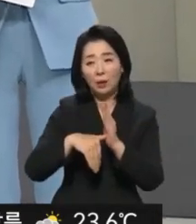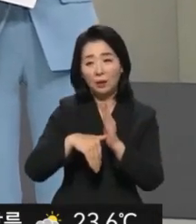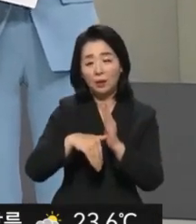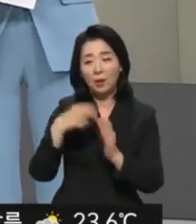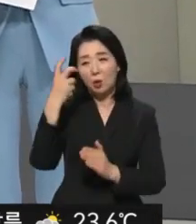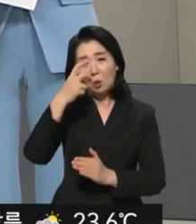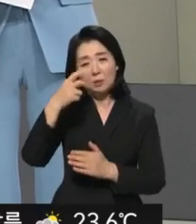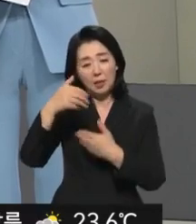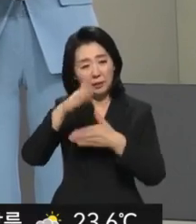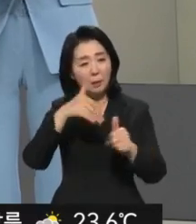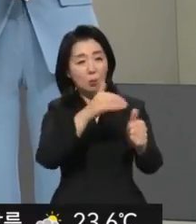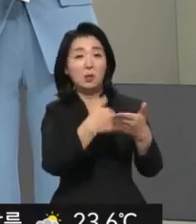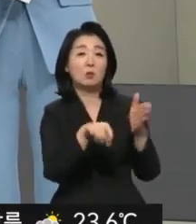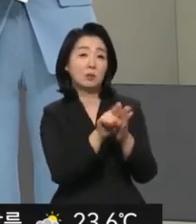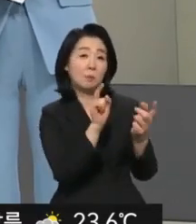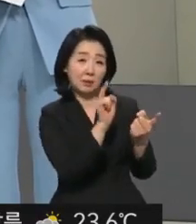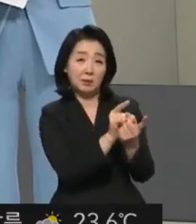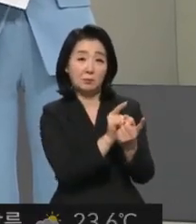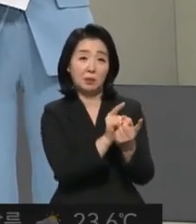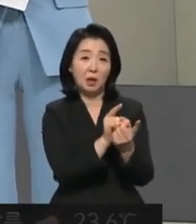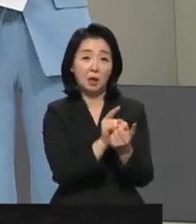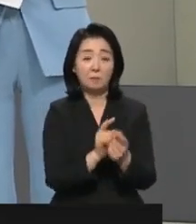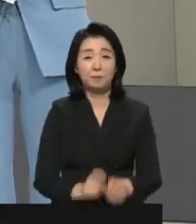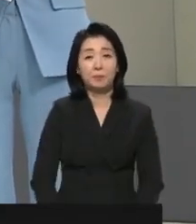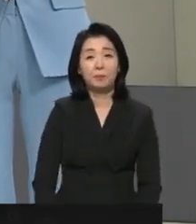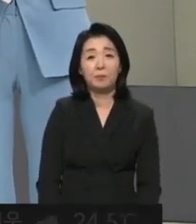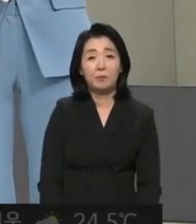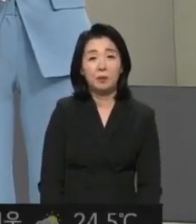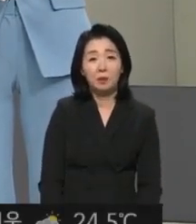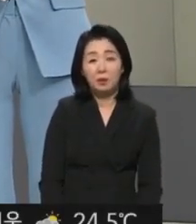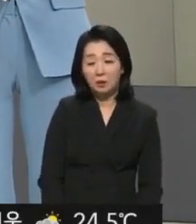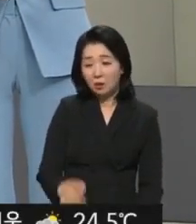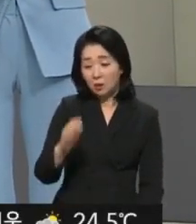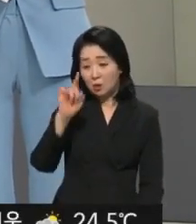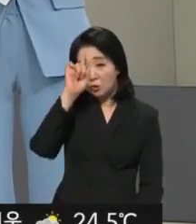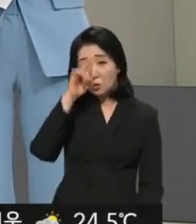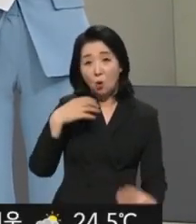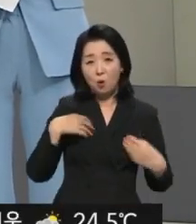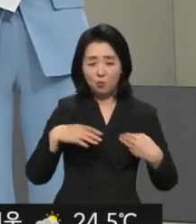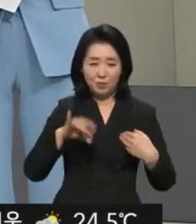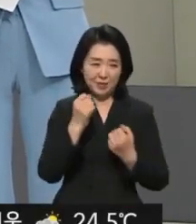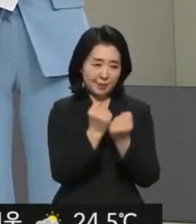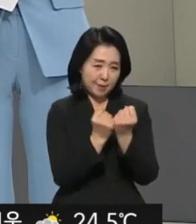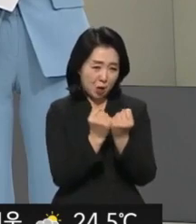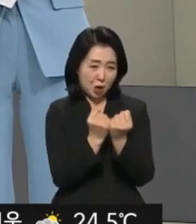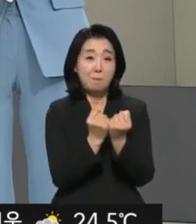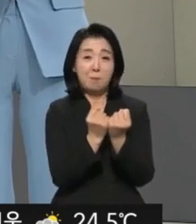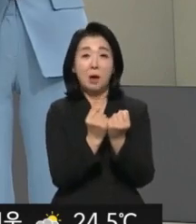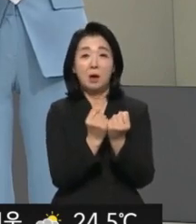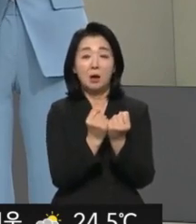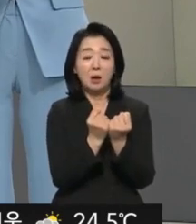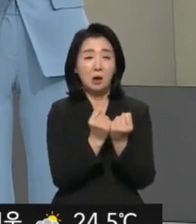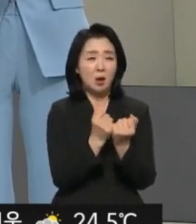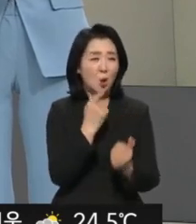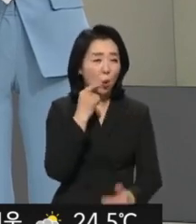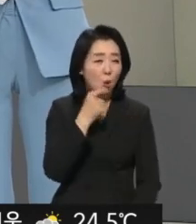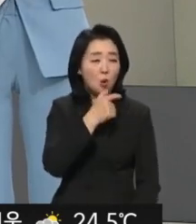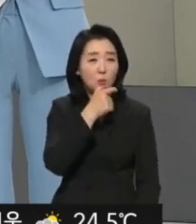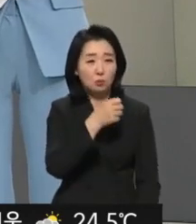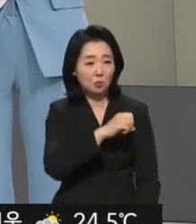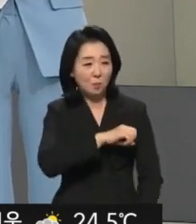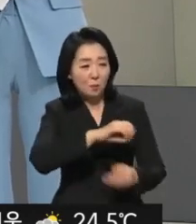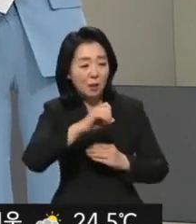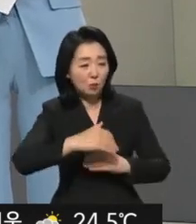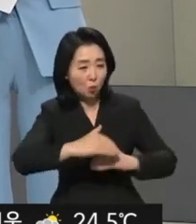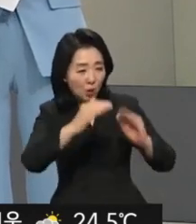오후 만났습니다. 그에 앞서서 국무조정실에서는 우리 정부의 입장을 미리 설명했는데요. 오염수 방류 과정